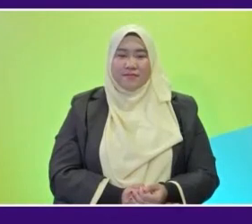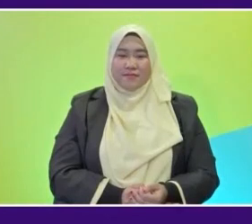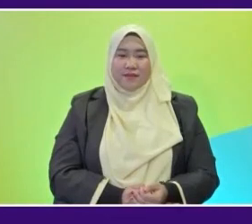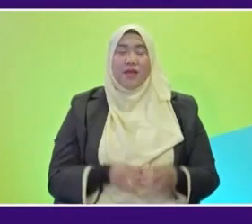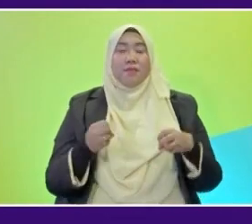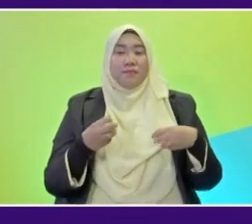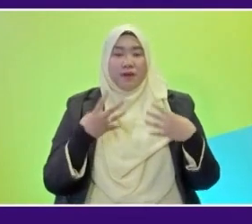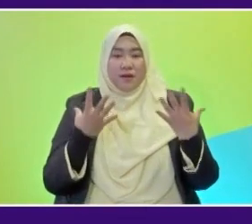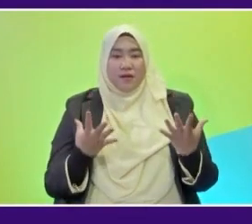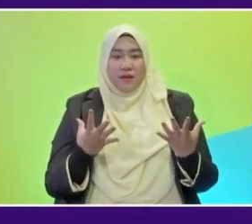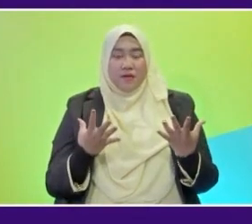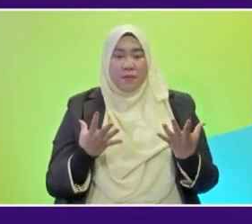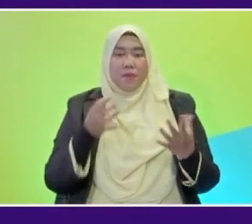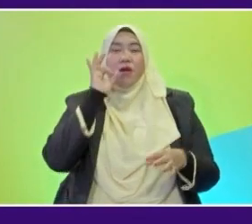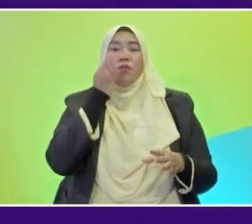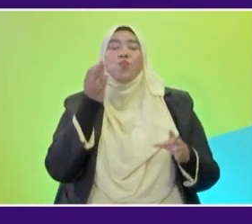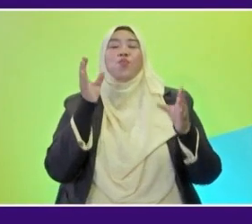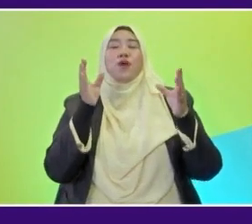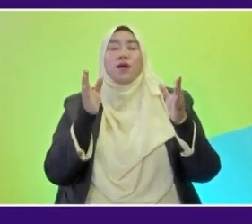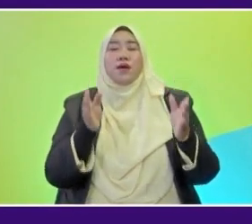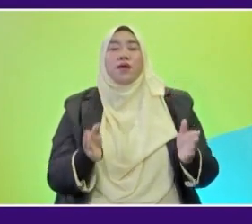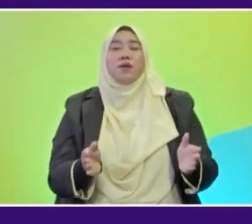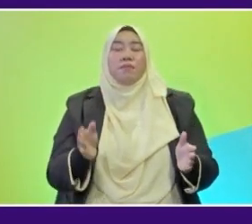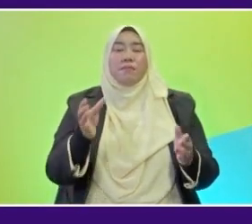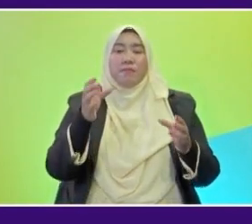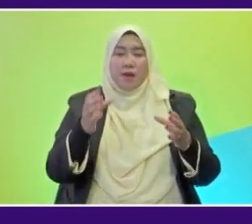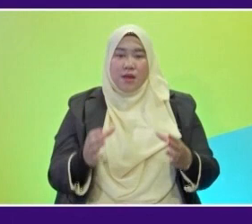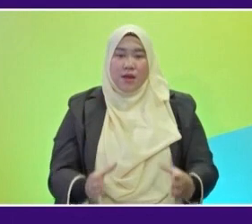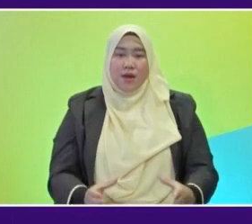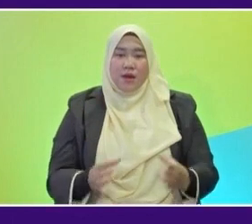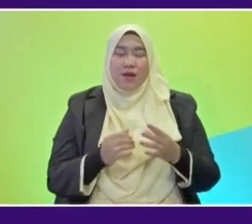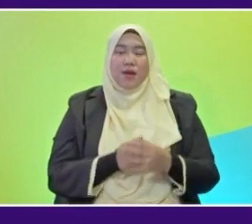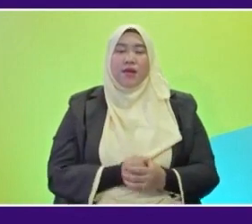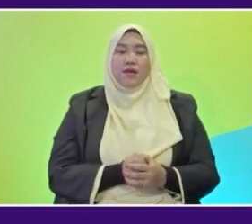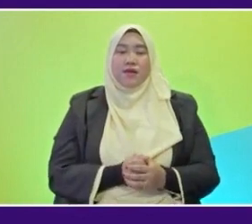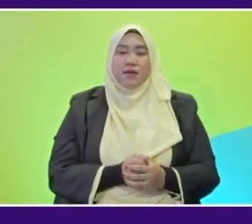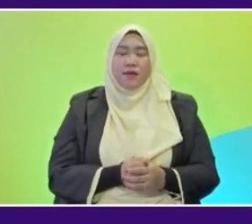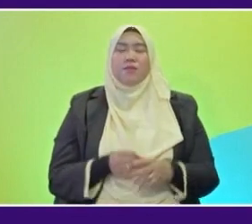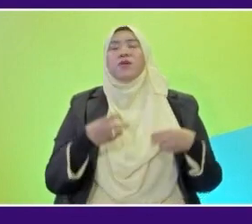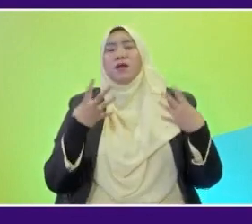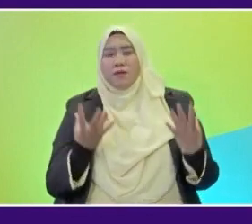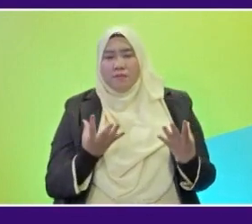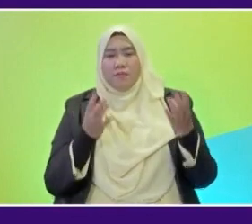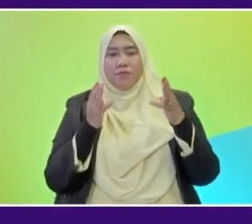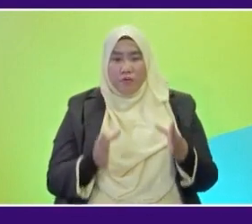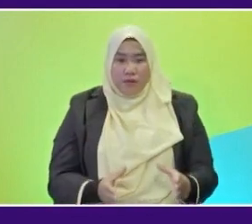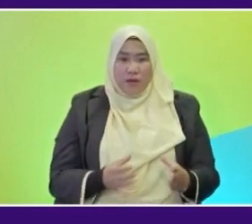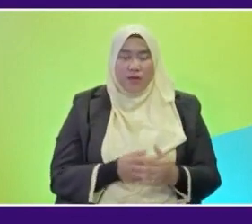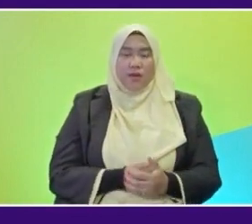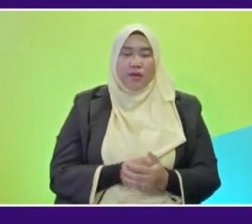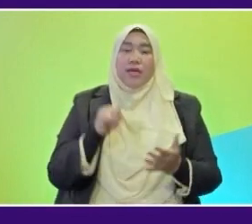berapa buah balang oke yang ditanya adalah berapa buah barang yang kita tak tahu berapa baik itu